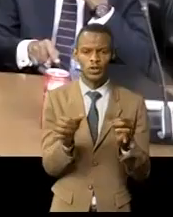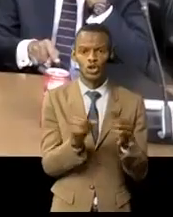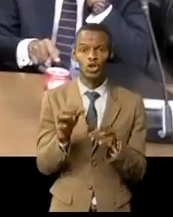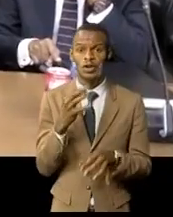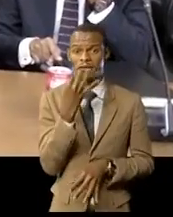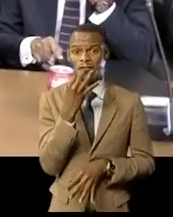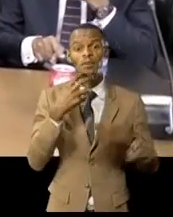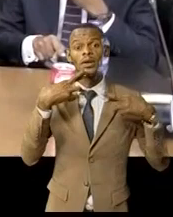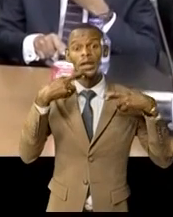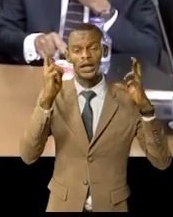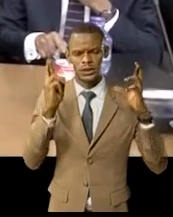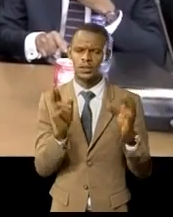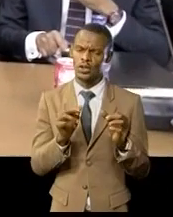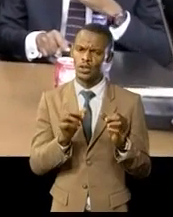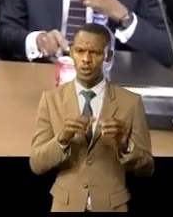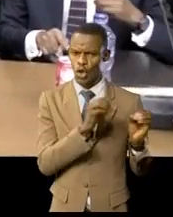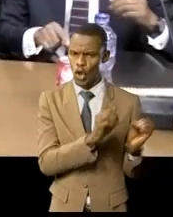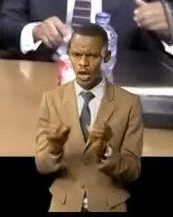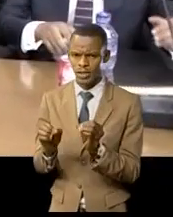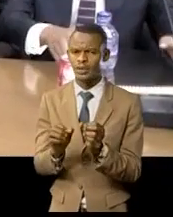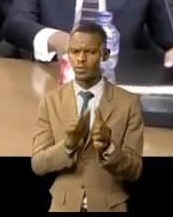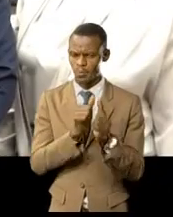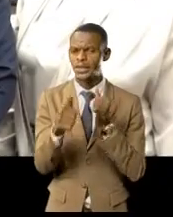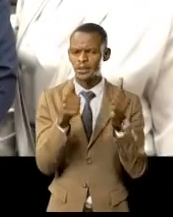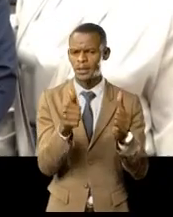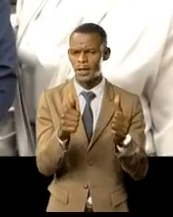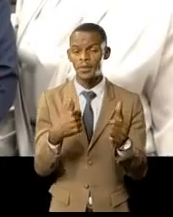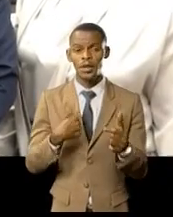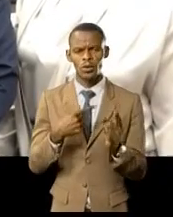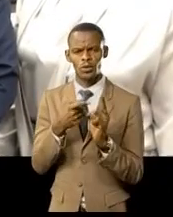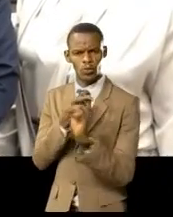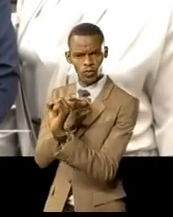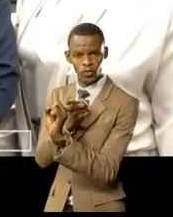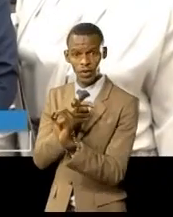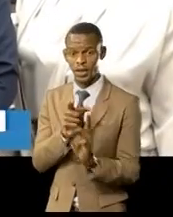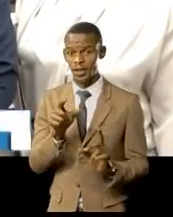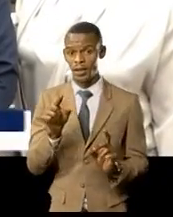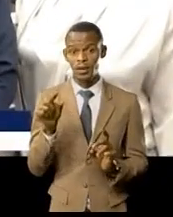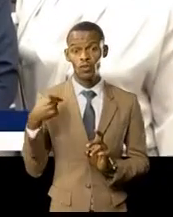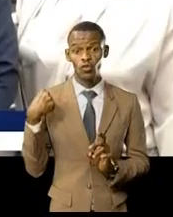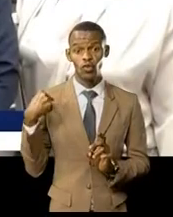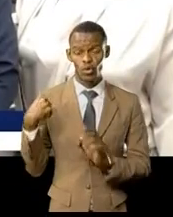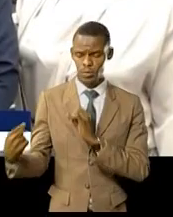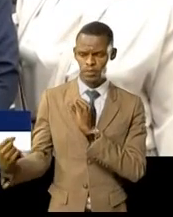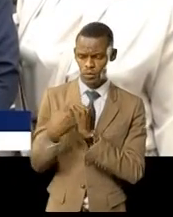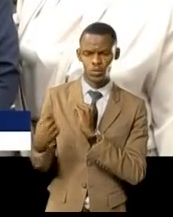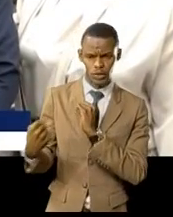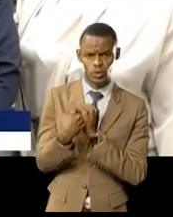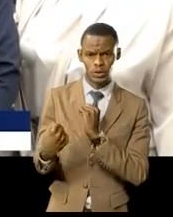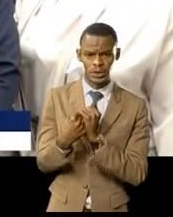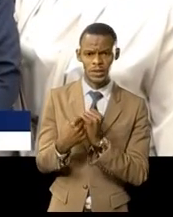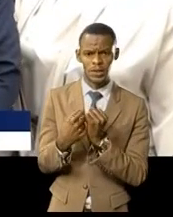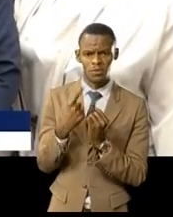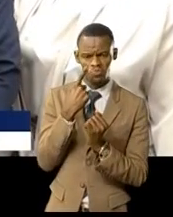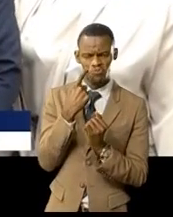Donc tout se passe formidablement bien. Nous sommes confiants par rapport à l'accompagnement du gouvernement, ça a été dit. Et le Premier ministre a parlé en